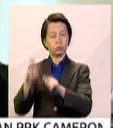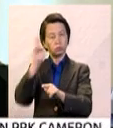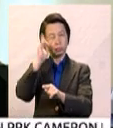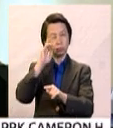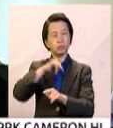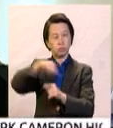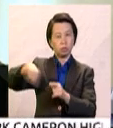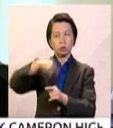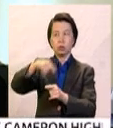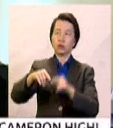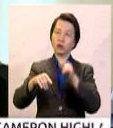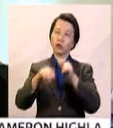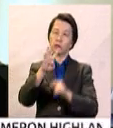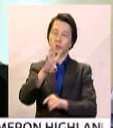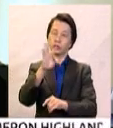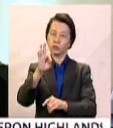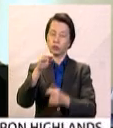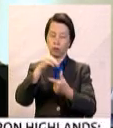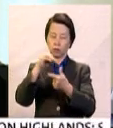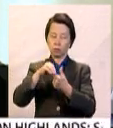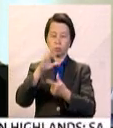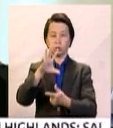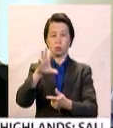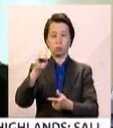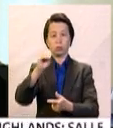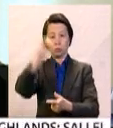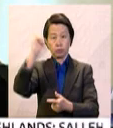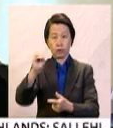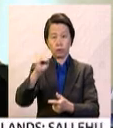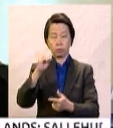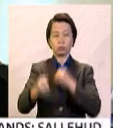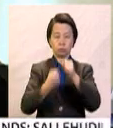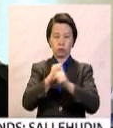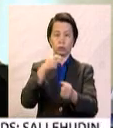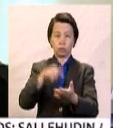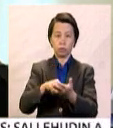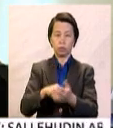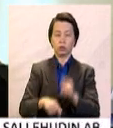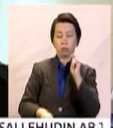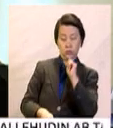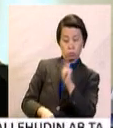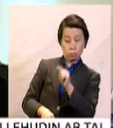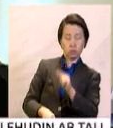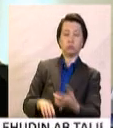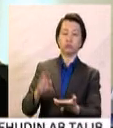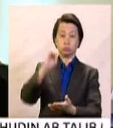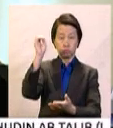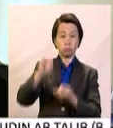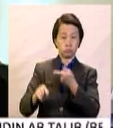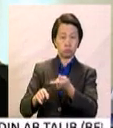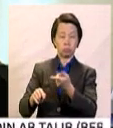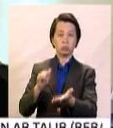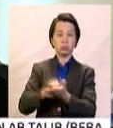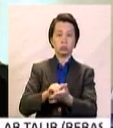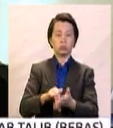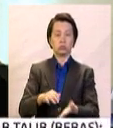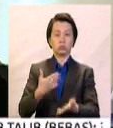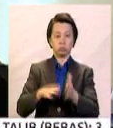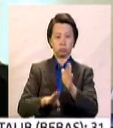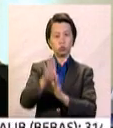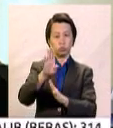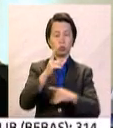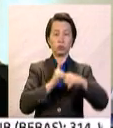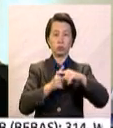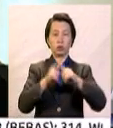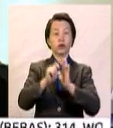sekitar 4.9 ataupun 5% dijangkakan untuk tahun ini, merupakan satu pertumbuhan ini positif